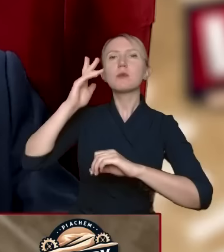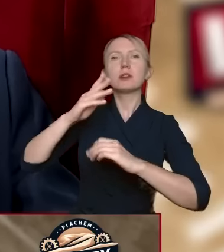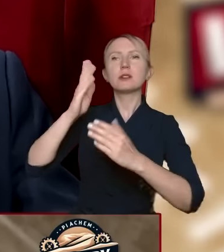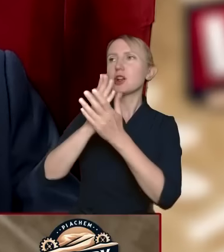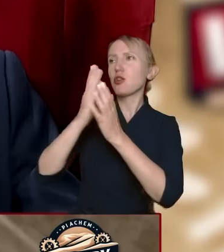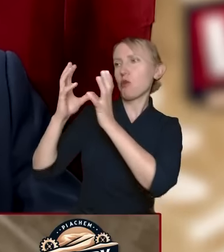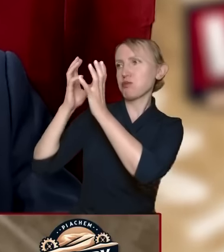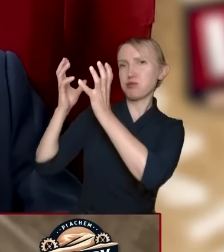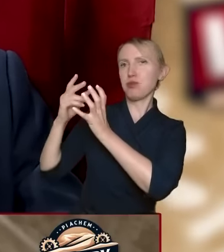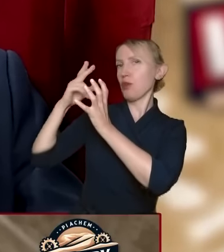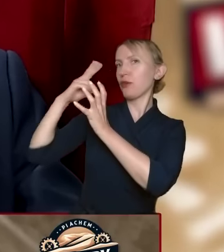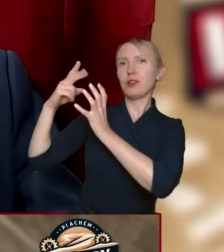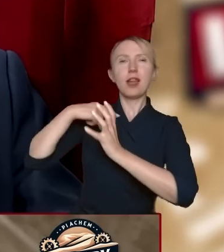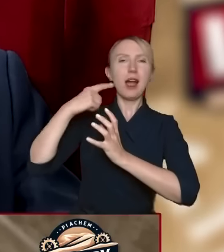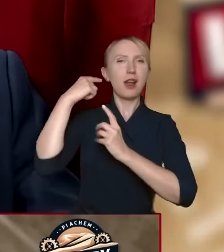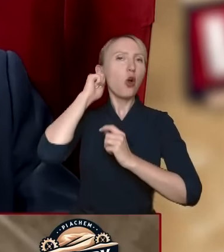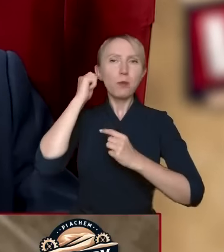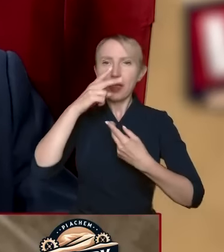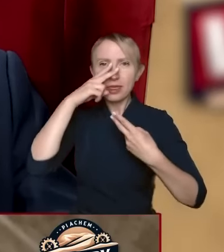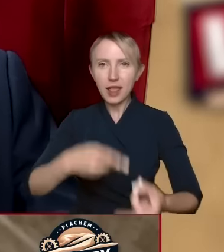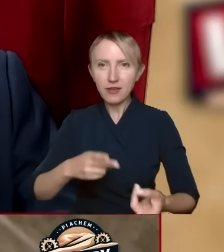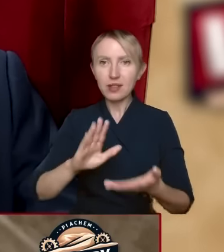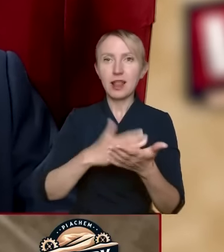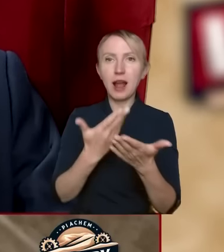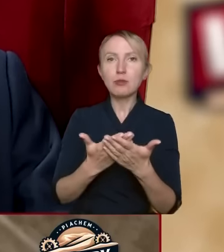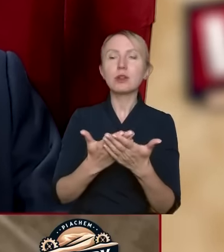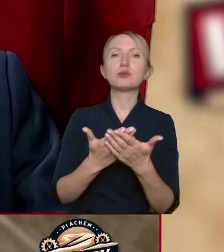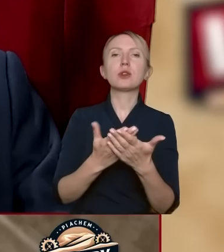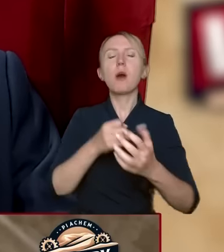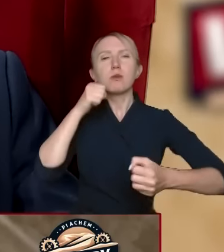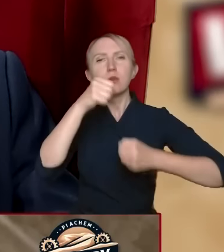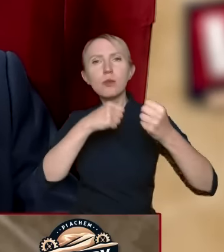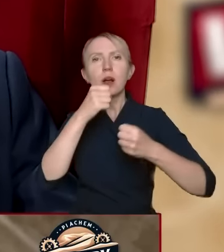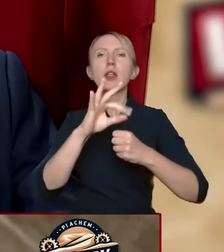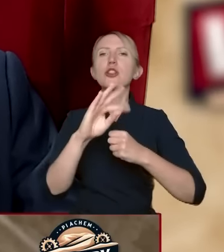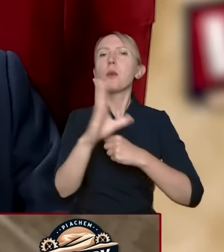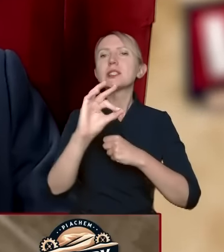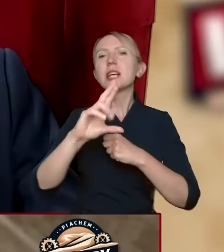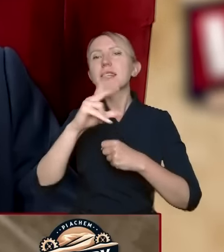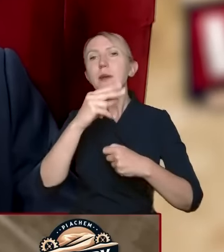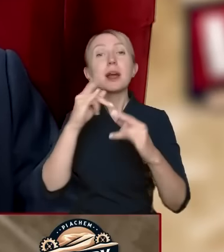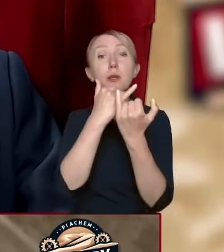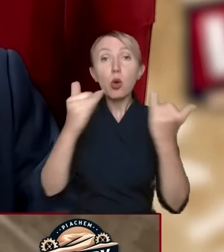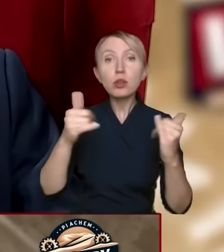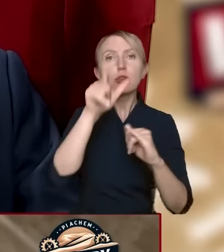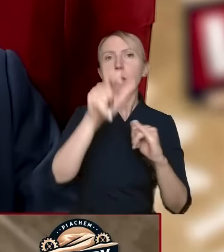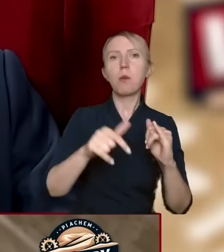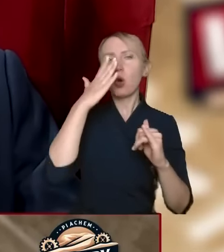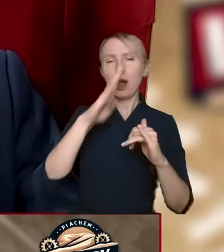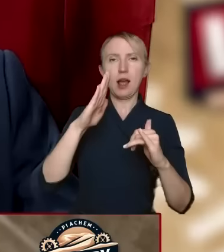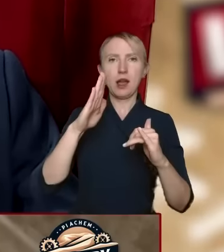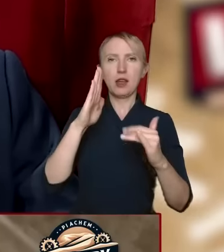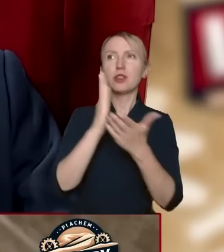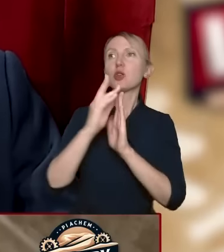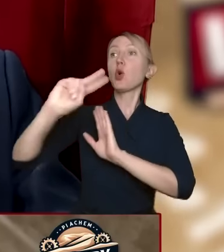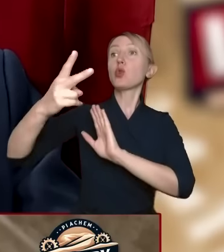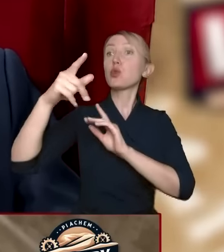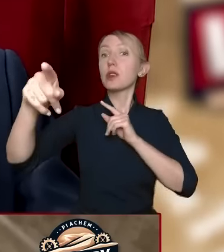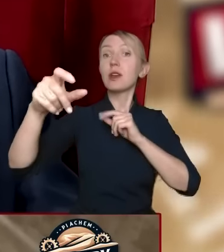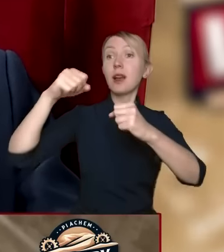młot, a jej nie będzie widać. Albo jak się tam będzie boksował jakiś Tomasz Adamek czy inny, to będzie pokazany tylko ten drugi bokser, że